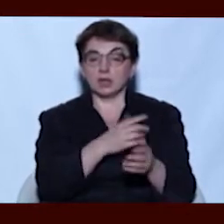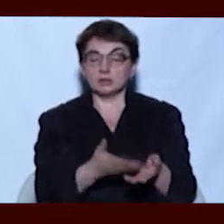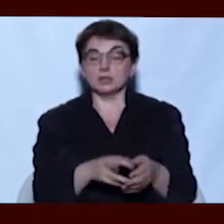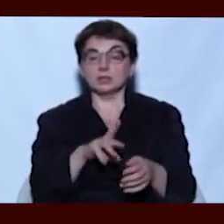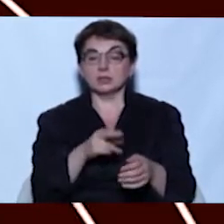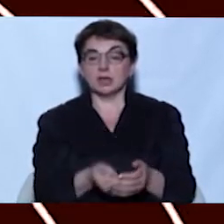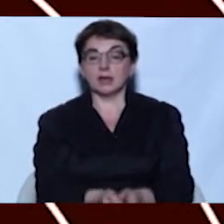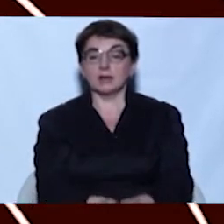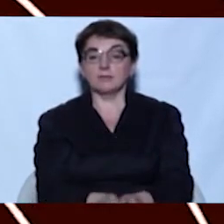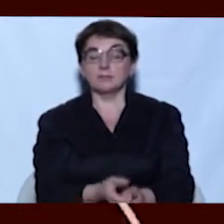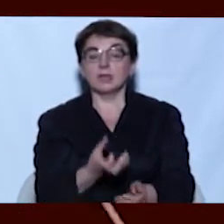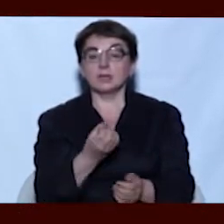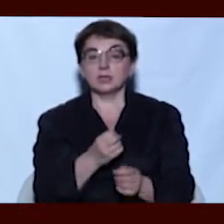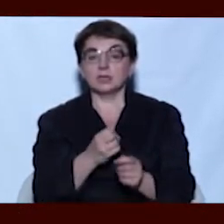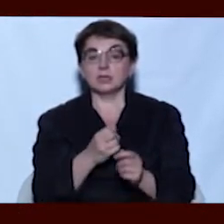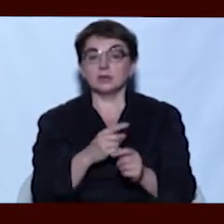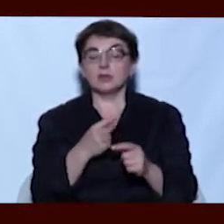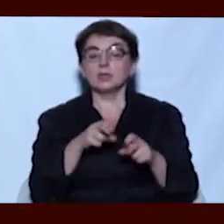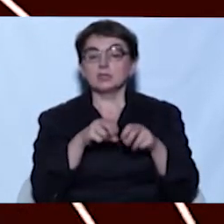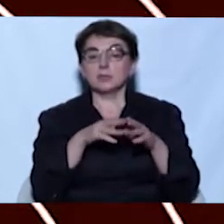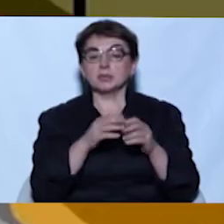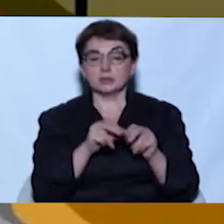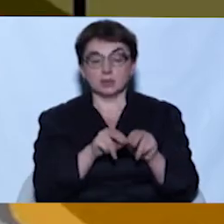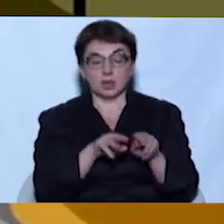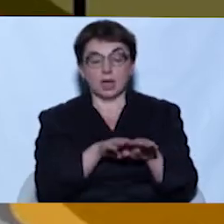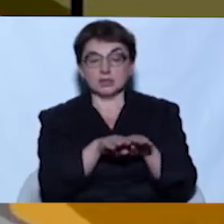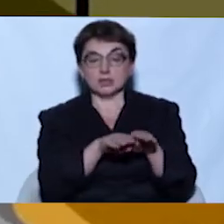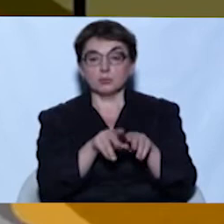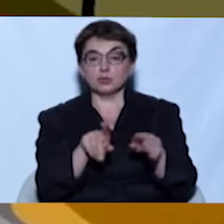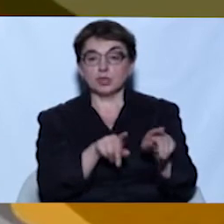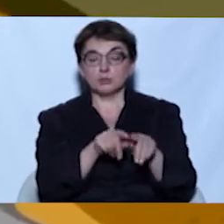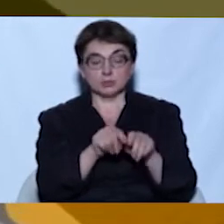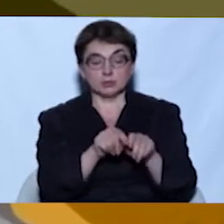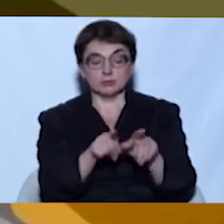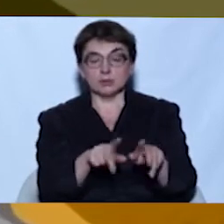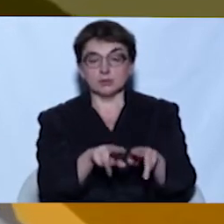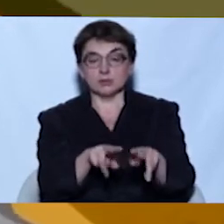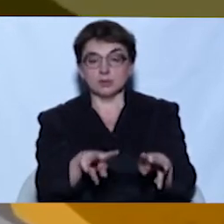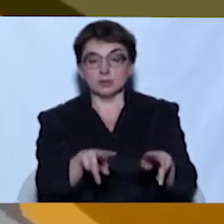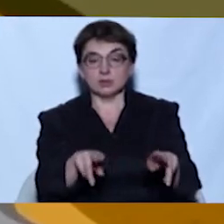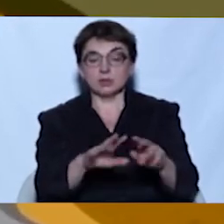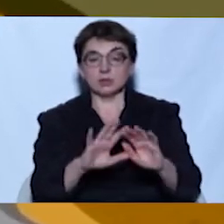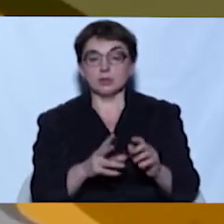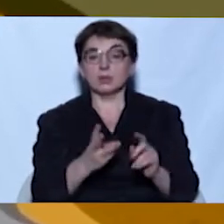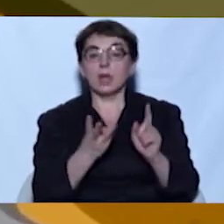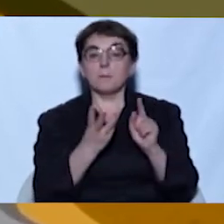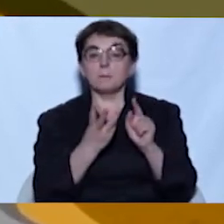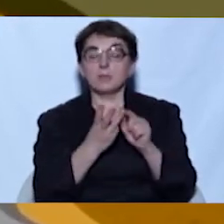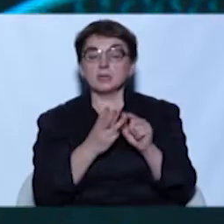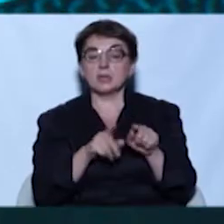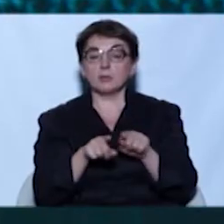და კიდევ ჩნდება დიდი ნაპრალები აი ასეთი მოძრაობის დროს. Და მესამე მოძრაობა ეს არის,